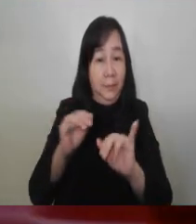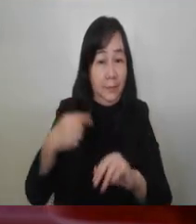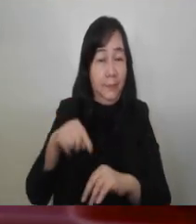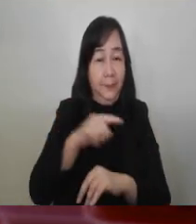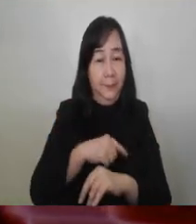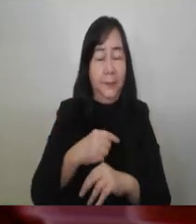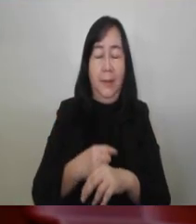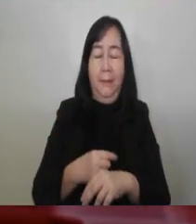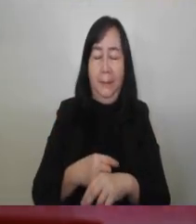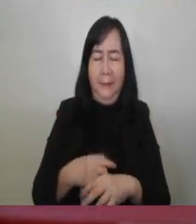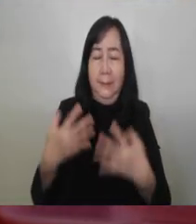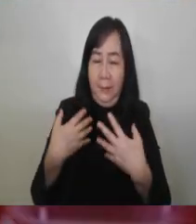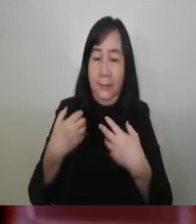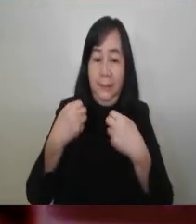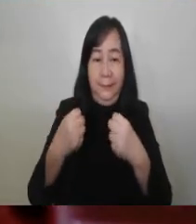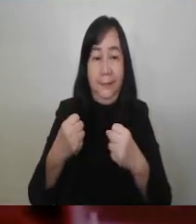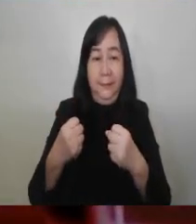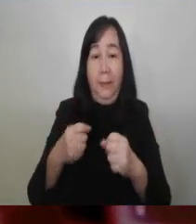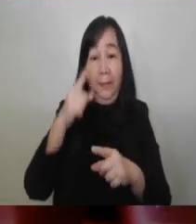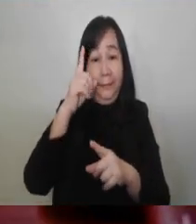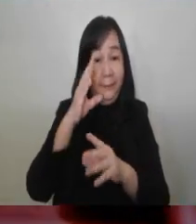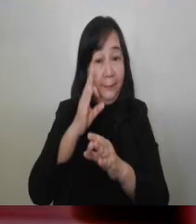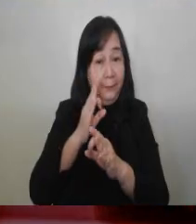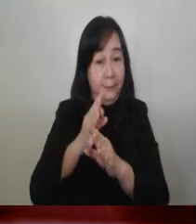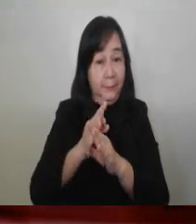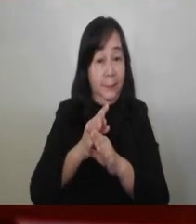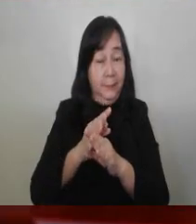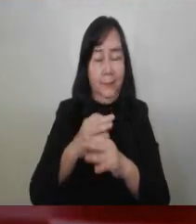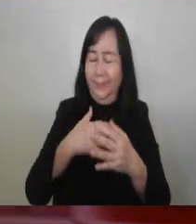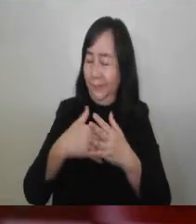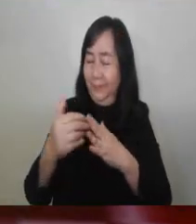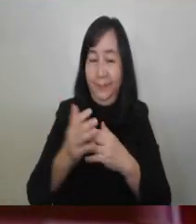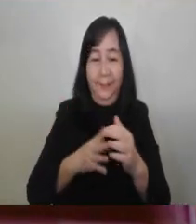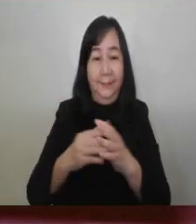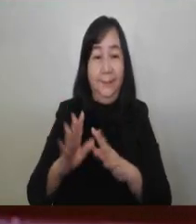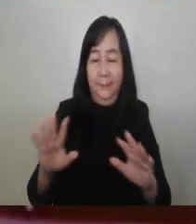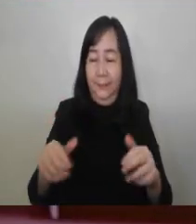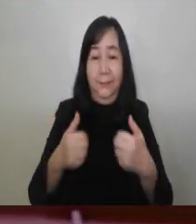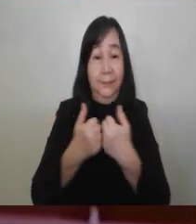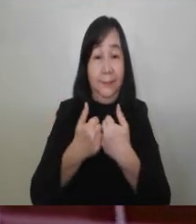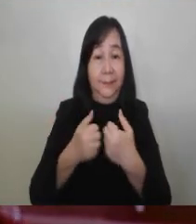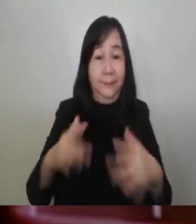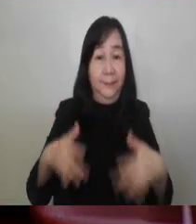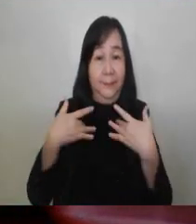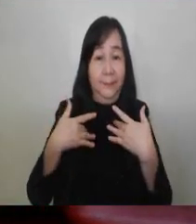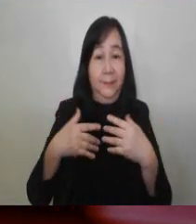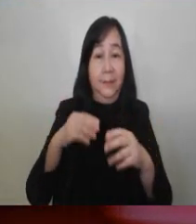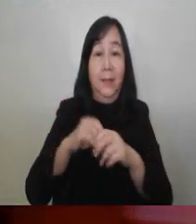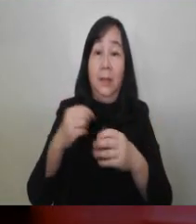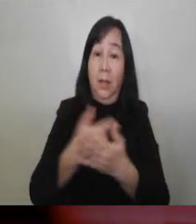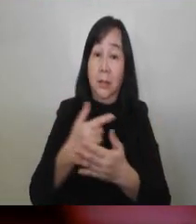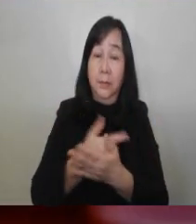tayo man ay dapat magpatibay ng pananampalataya sa gitna ng hamon ng buhay.